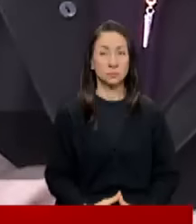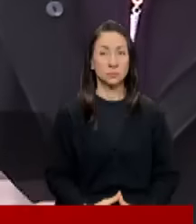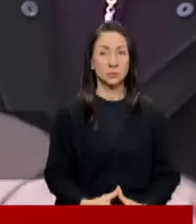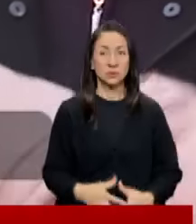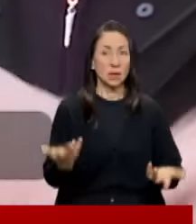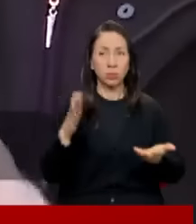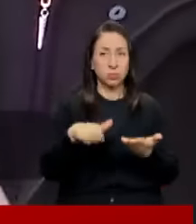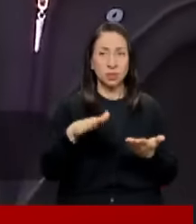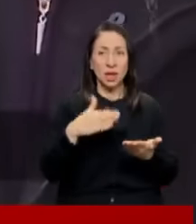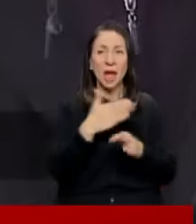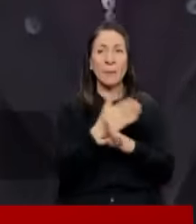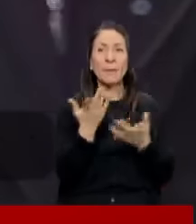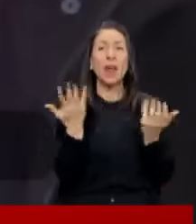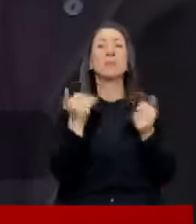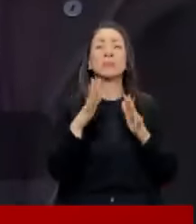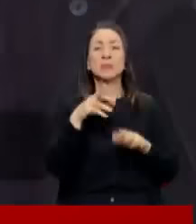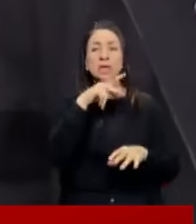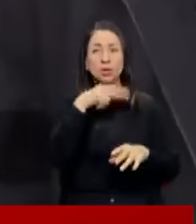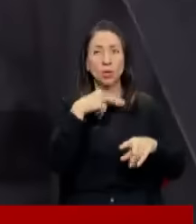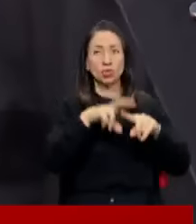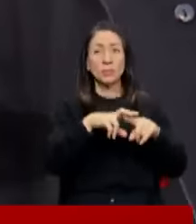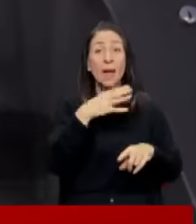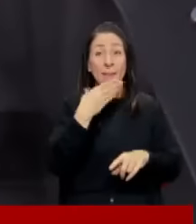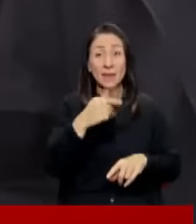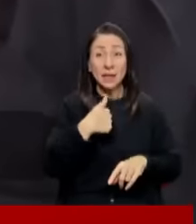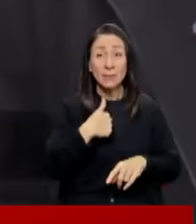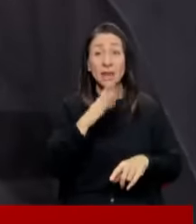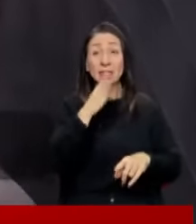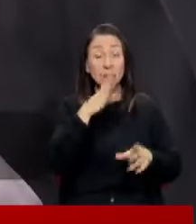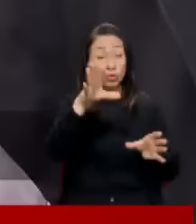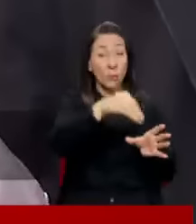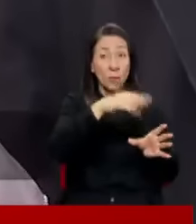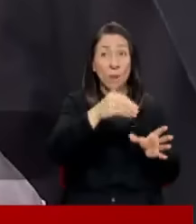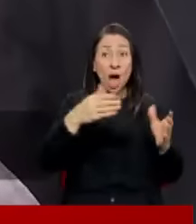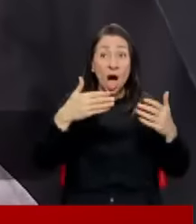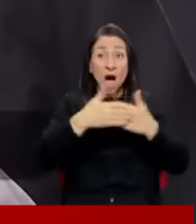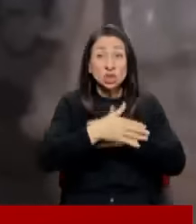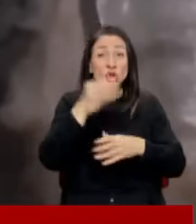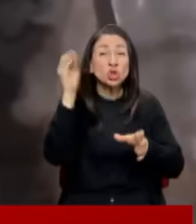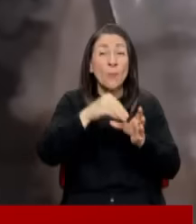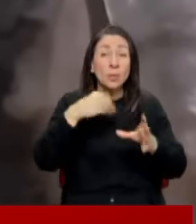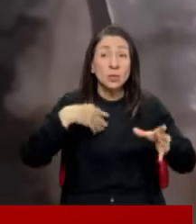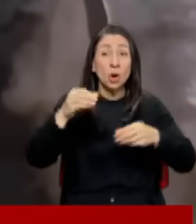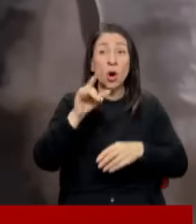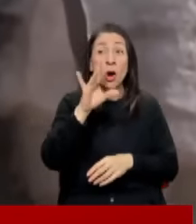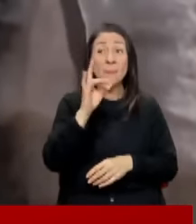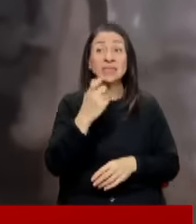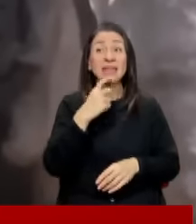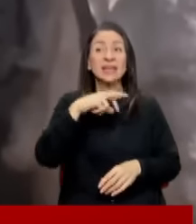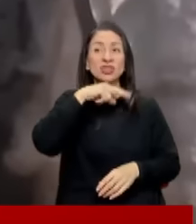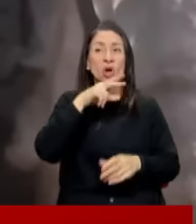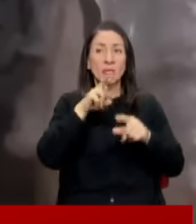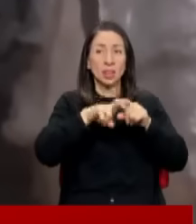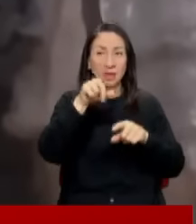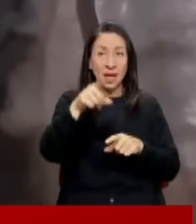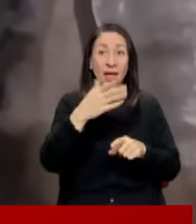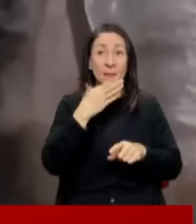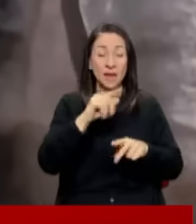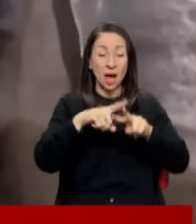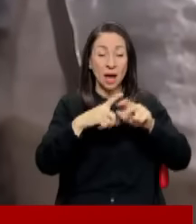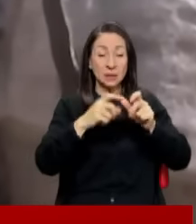buti. Ben ekmeği bile alamadım. Keçiören'de oturuyorum. Emekliyim. Bak, kağıt yopluyorum. Akşama kadar şopun içindeyim bak. 15 yıl yıldır Keçiören'de oturan